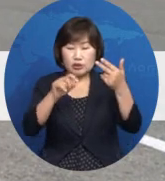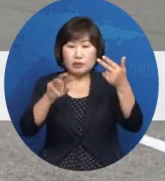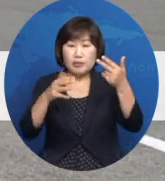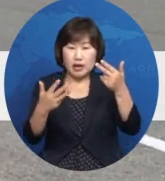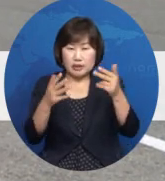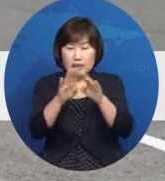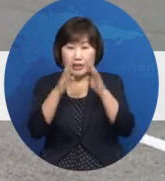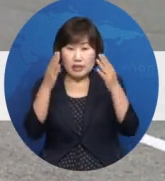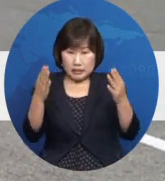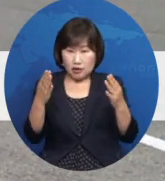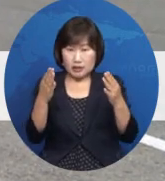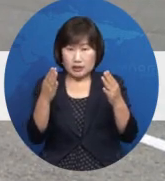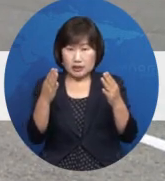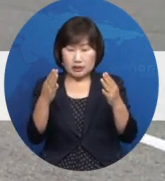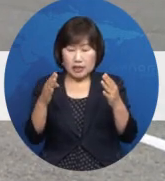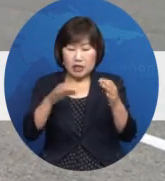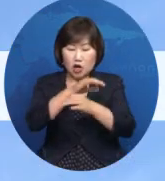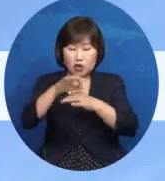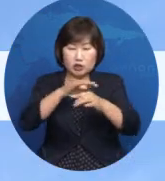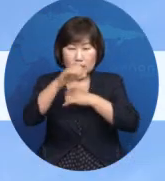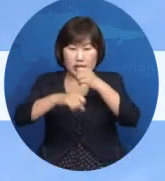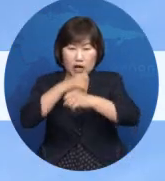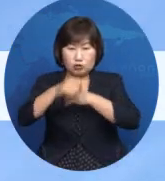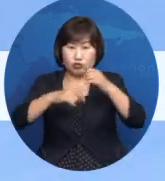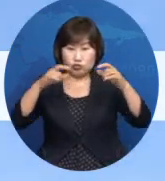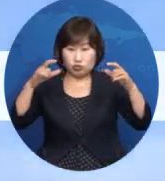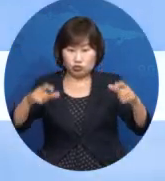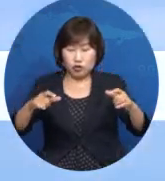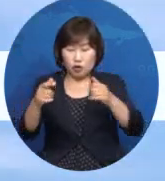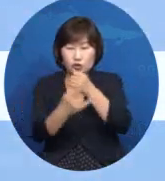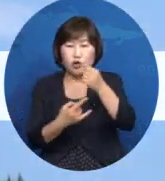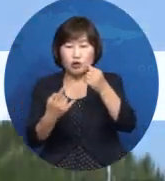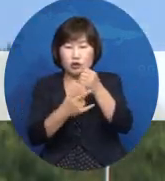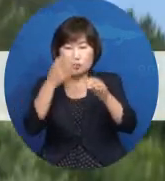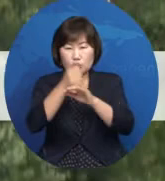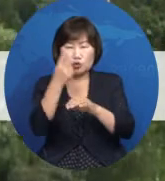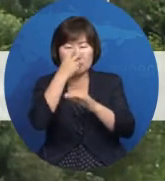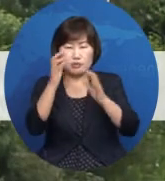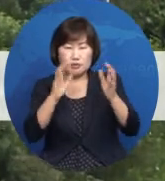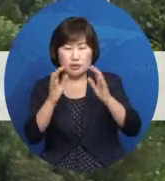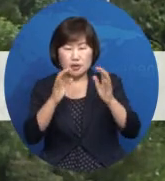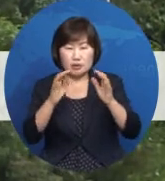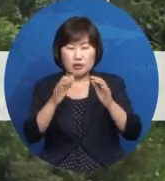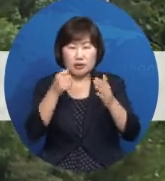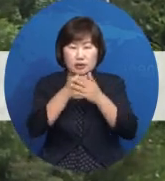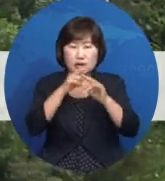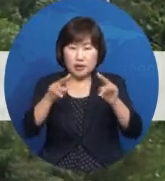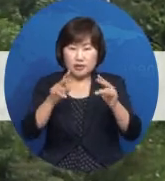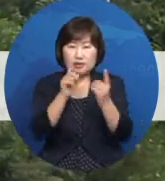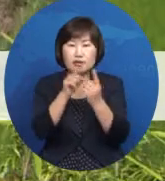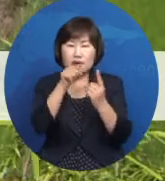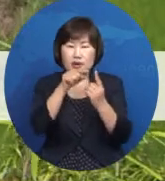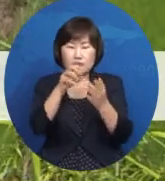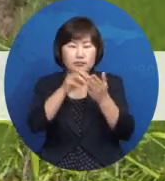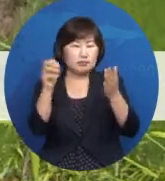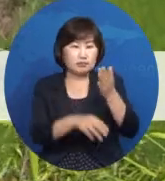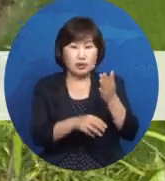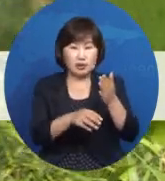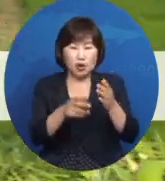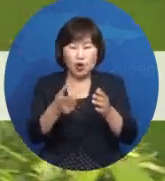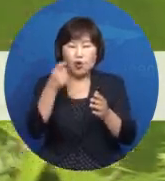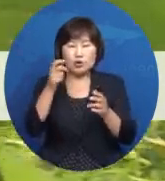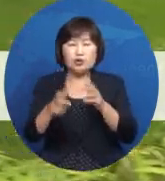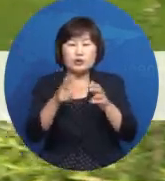열린 산업통상자원부 경제자유구역위원회 최종 심의에서 지정 해제 대상에서 제외돼 곧